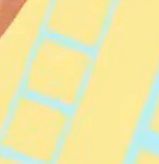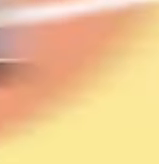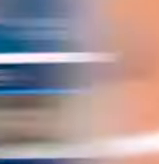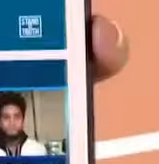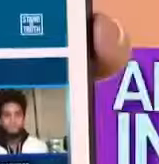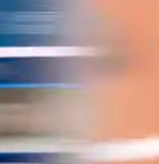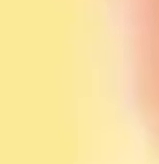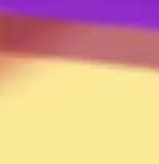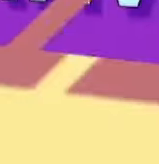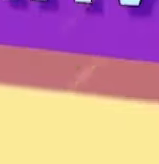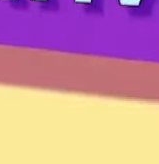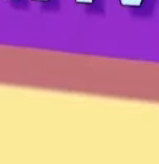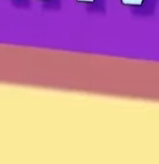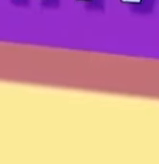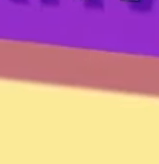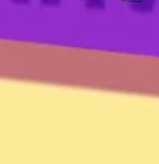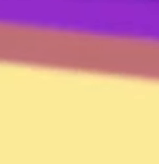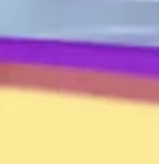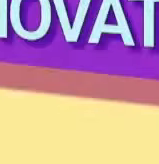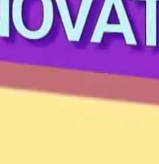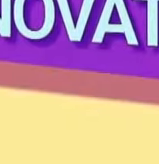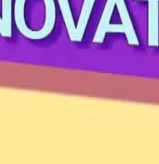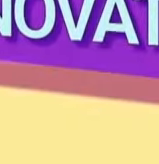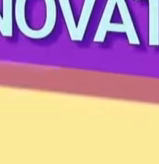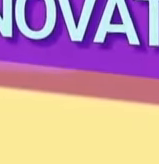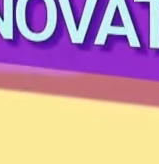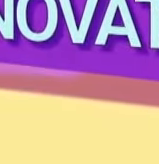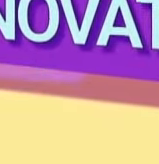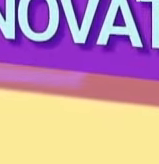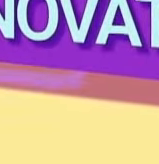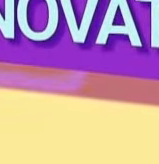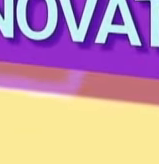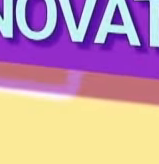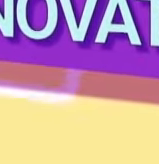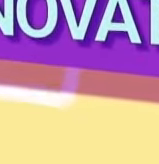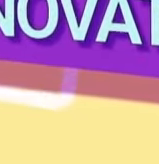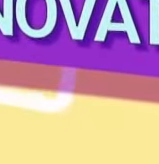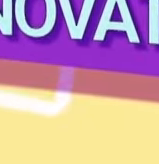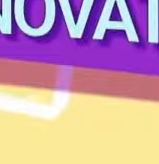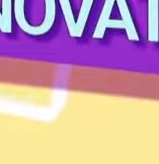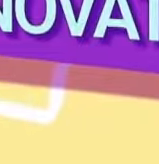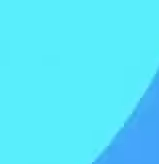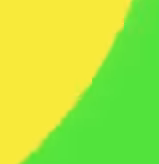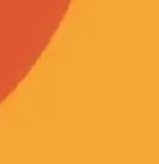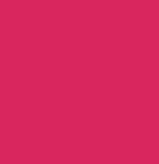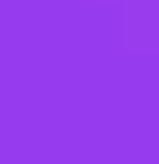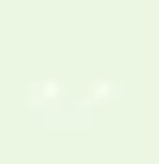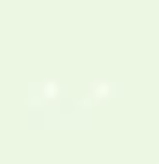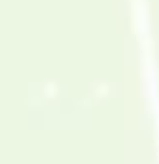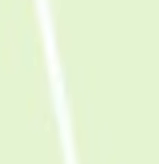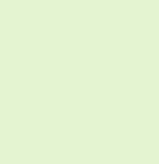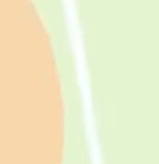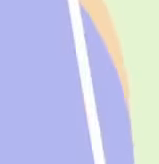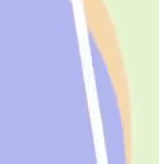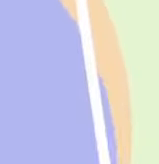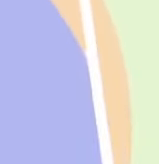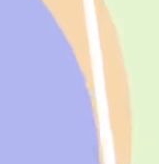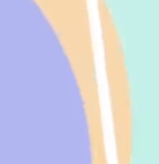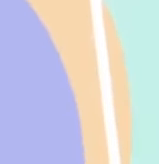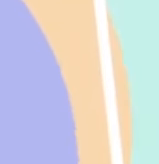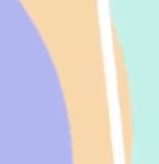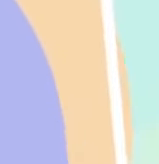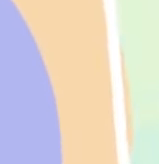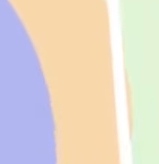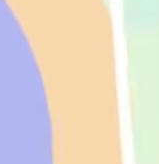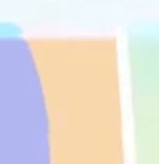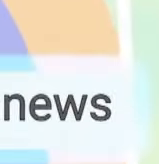Huwag magpahuli sa fresh and innovative content from GMA News and Public Affairs. Visit the official GMA